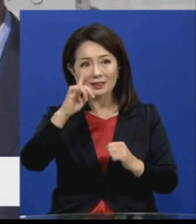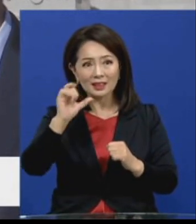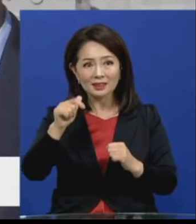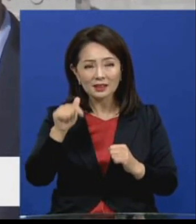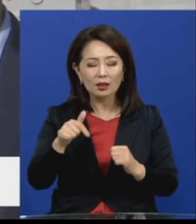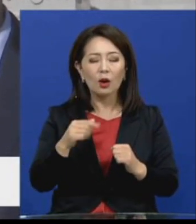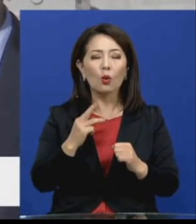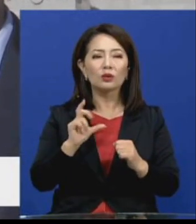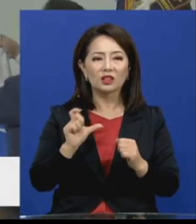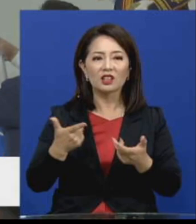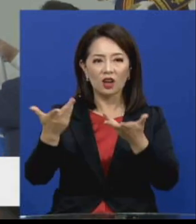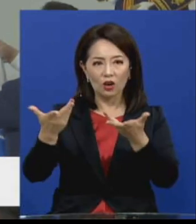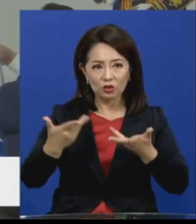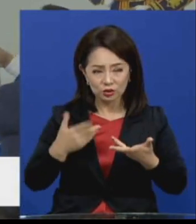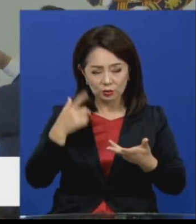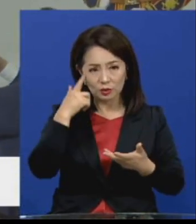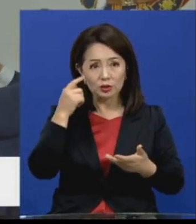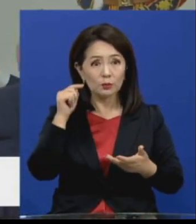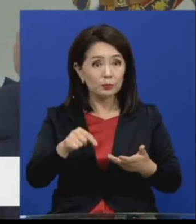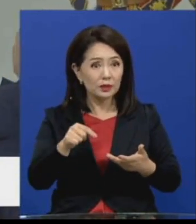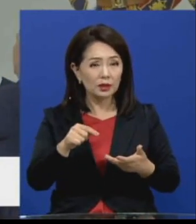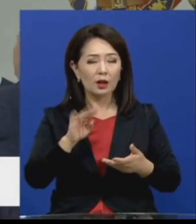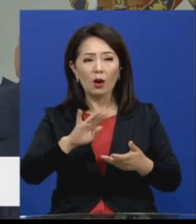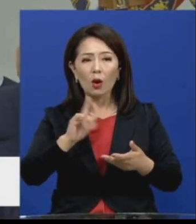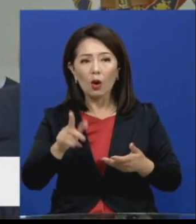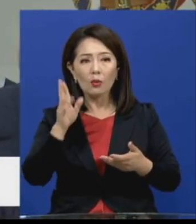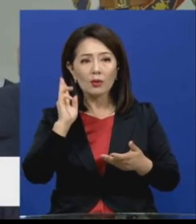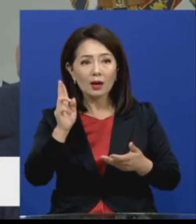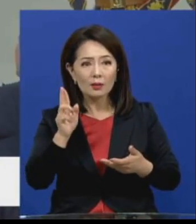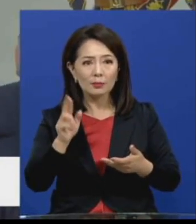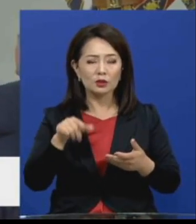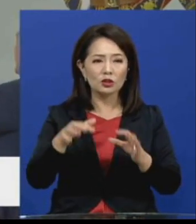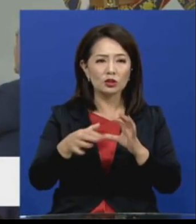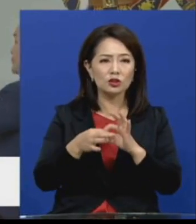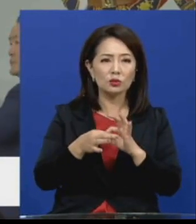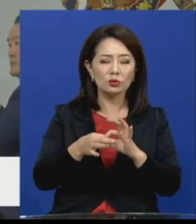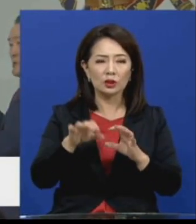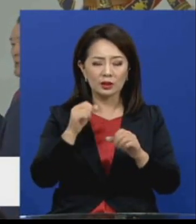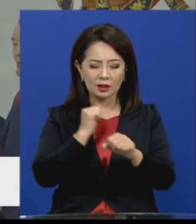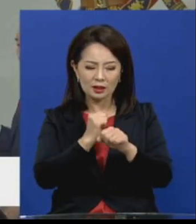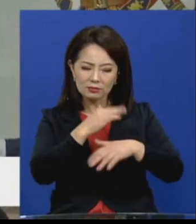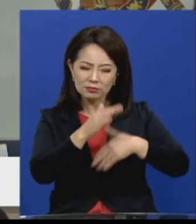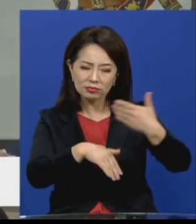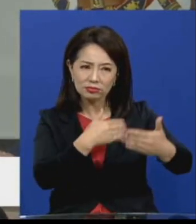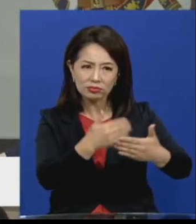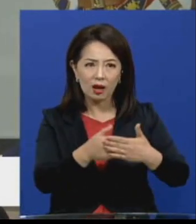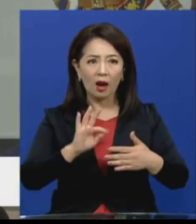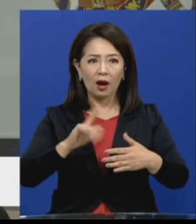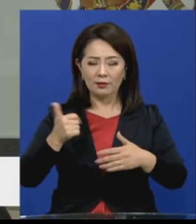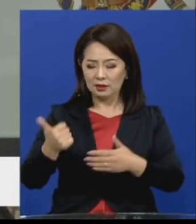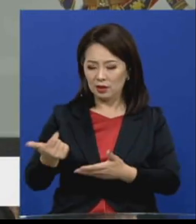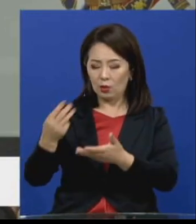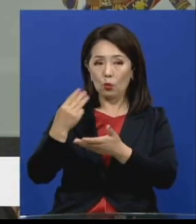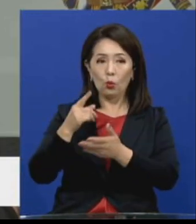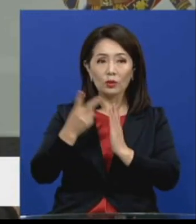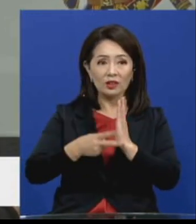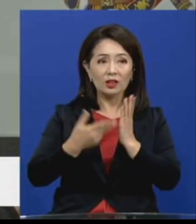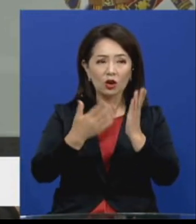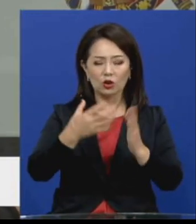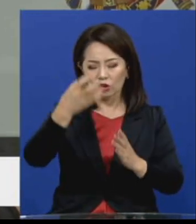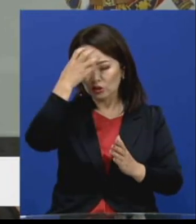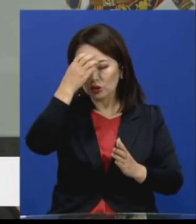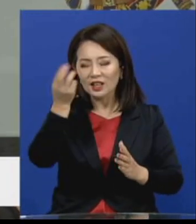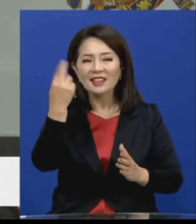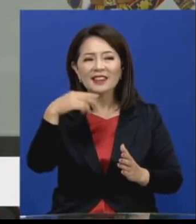өнөөдөр үнэлээ гэж би бодож байна. Мөн энэ хоёр гой хувцат компани үеийн ажилтан албан агшийн гавьяат зүтгэлийг нь үнэлж төрийн дээд шагналын